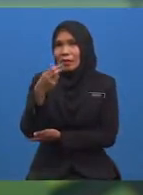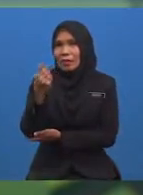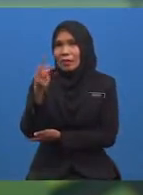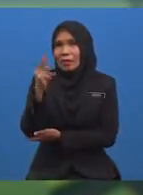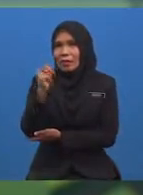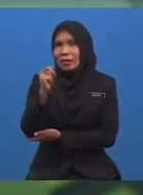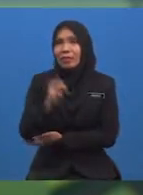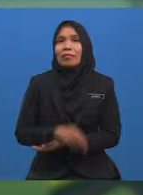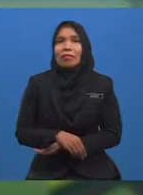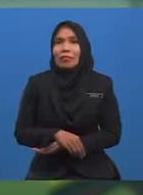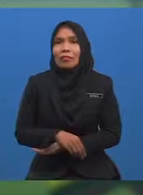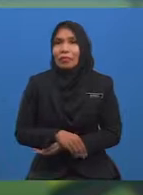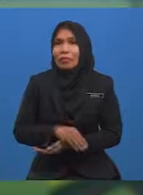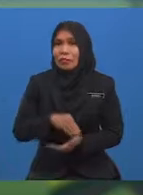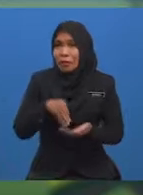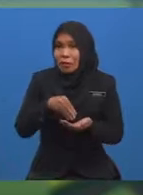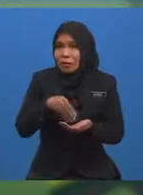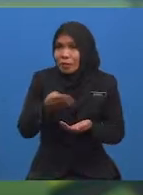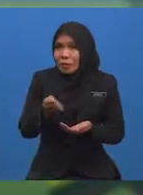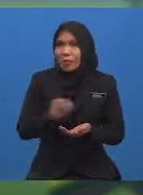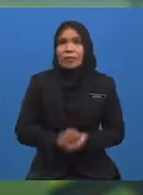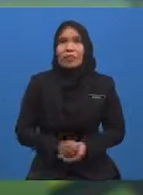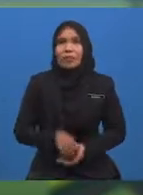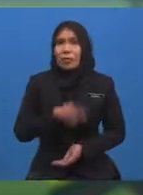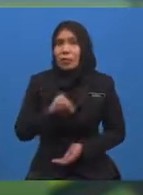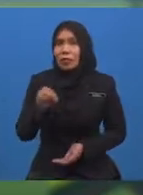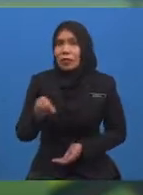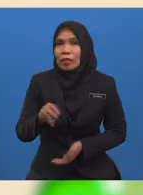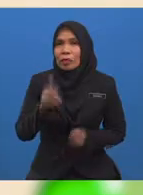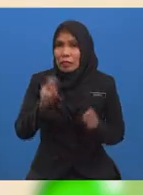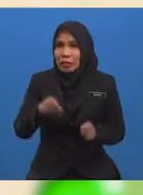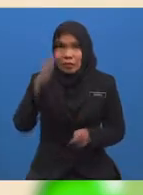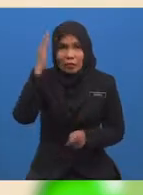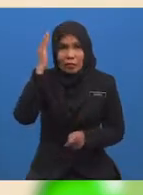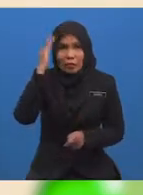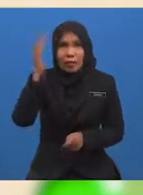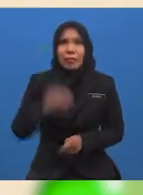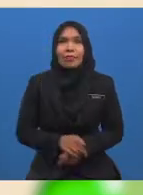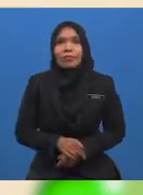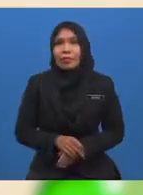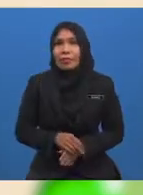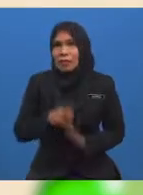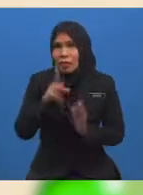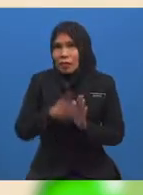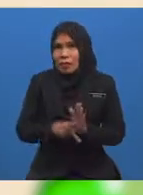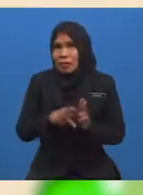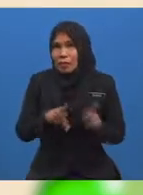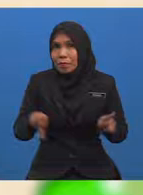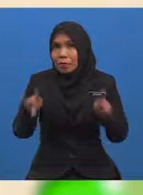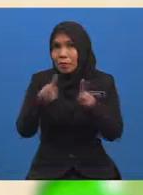murid-murid haruslah ingat keperluan asas biji benih untuk bercambah